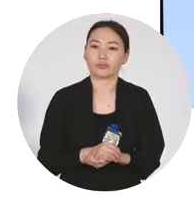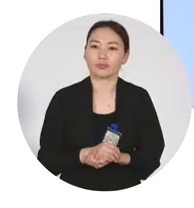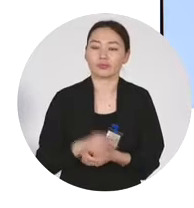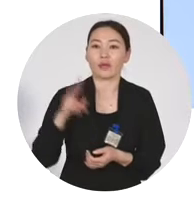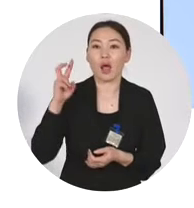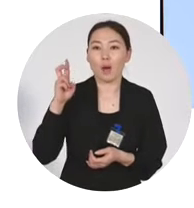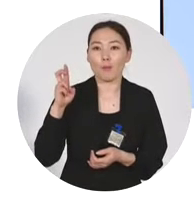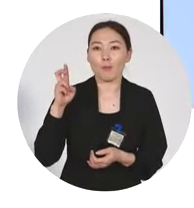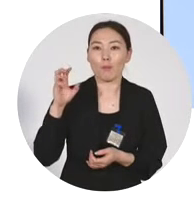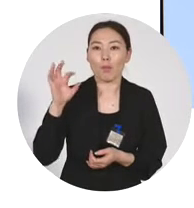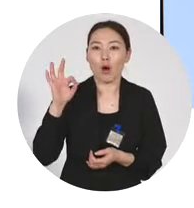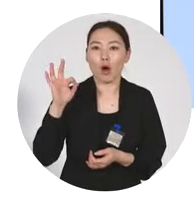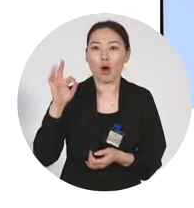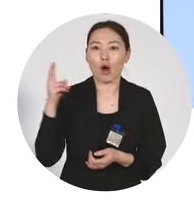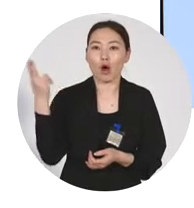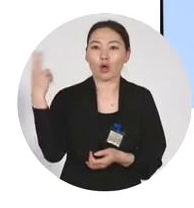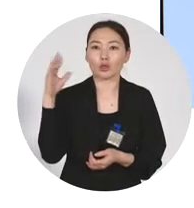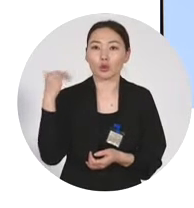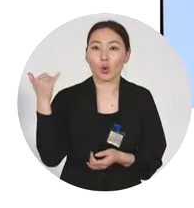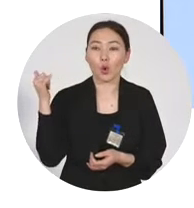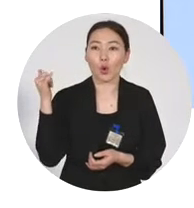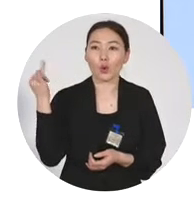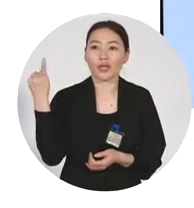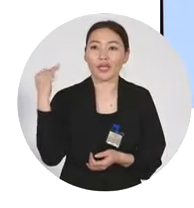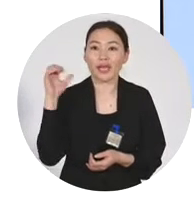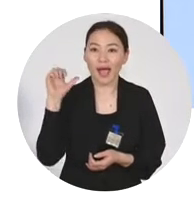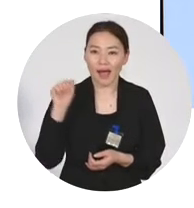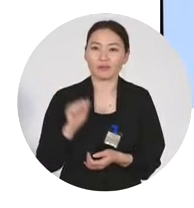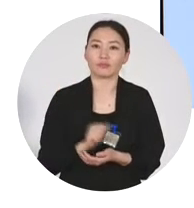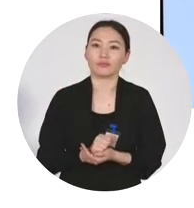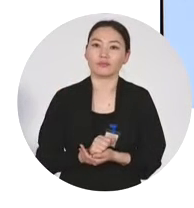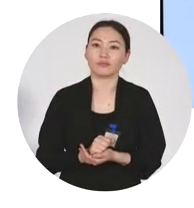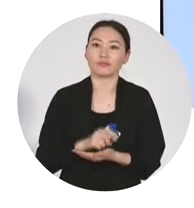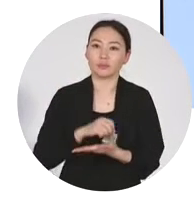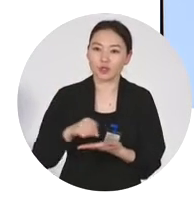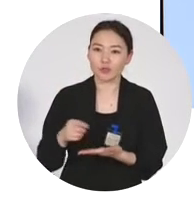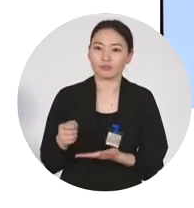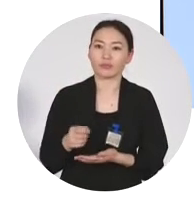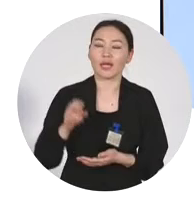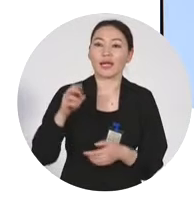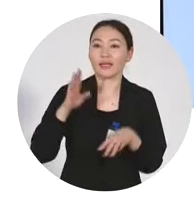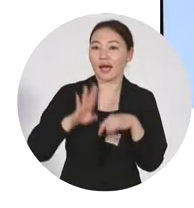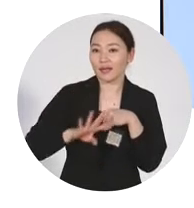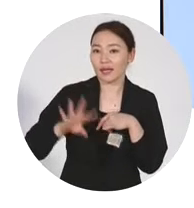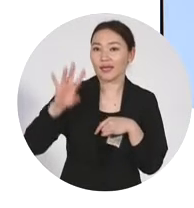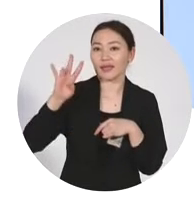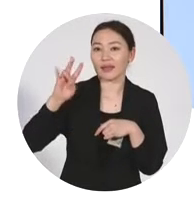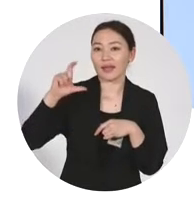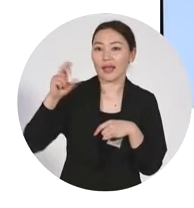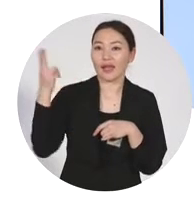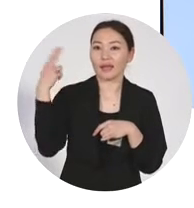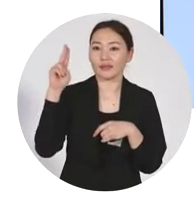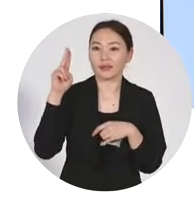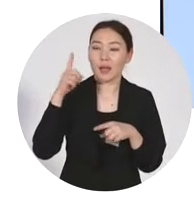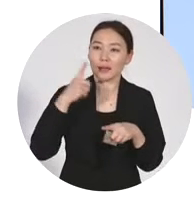бичгээр бо ду иа гэж бичгэнэ. Нэгдэй гэдэг үгийг за энэ бол гигүлчээр төгссөн үг байгаа. За тийм учраас гигүлчээр төгссөн үгэн